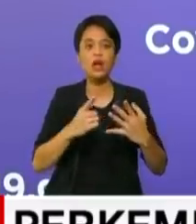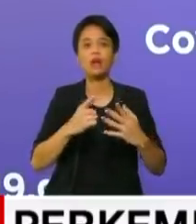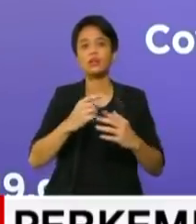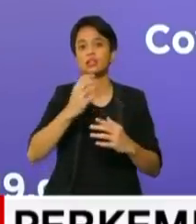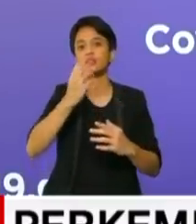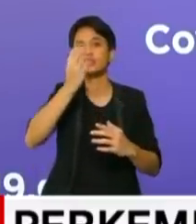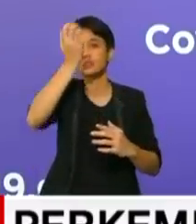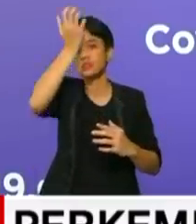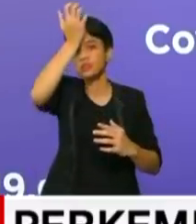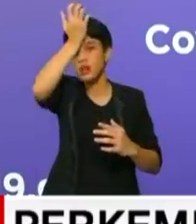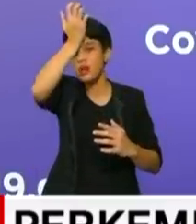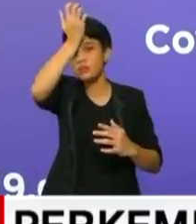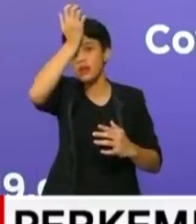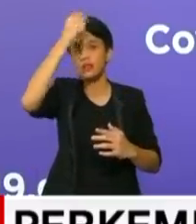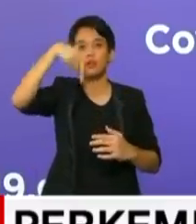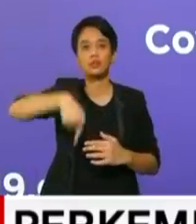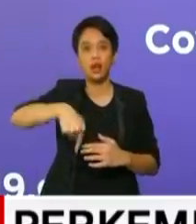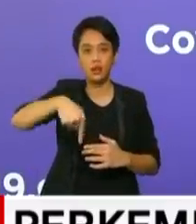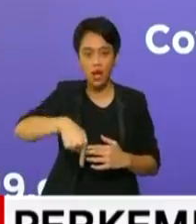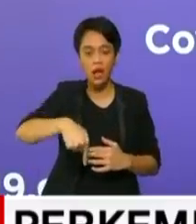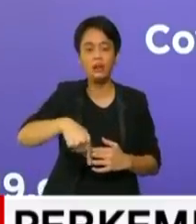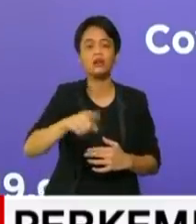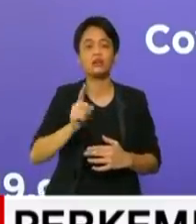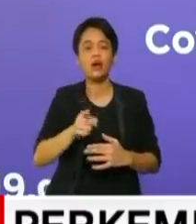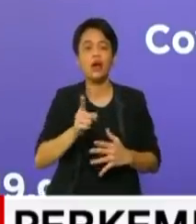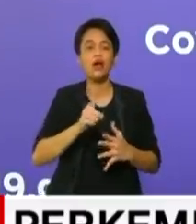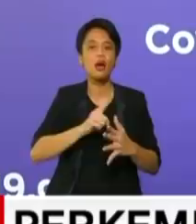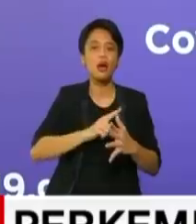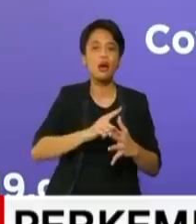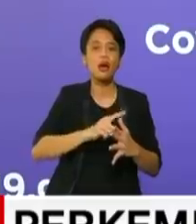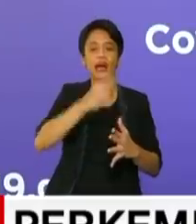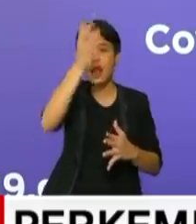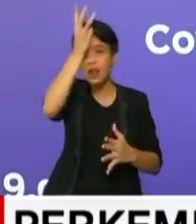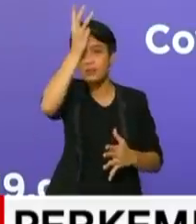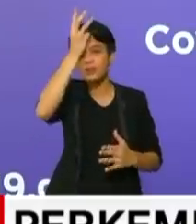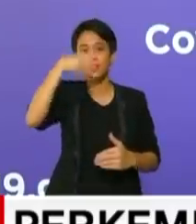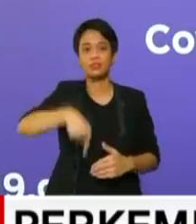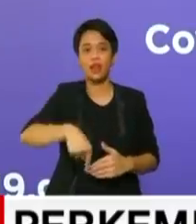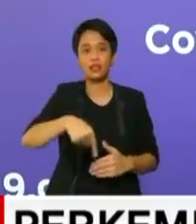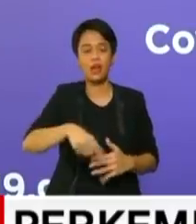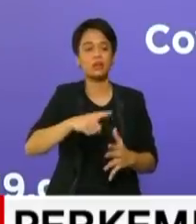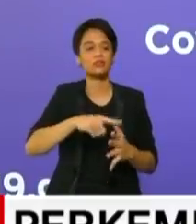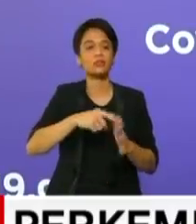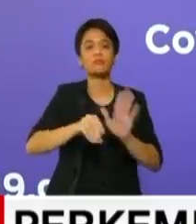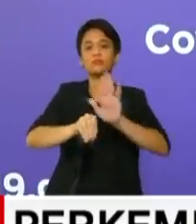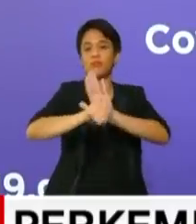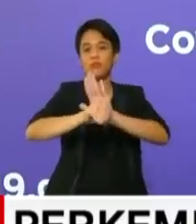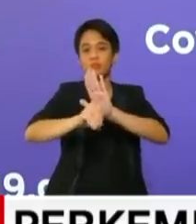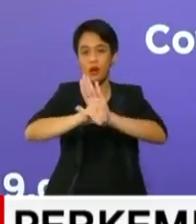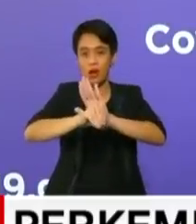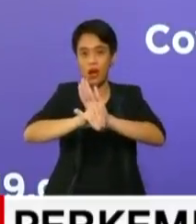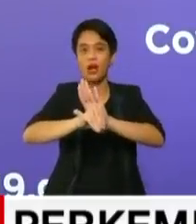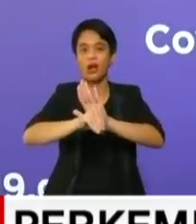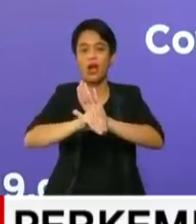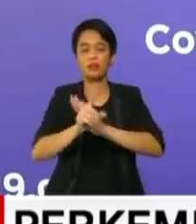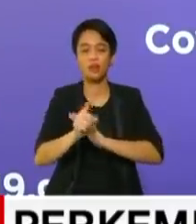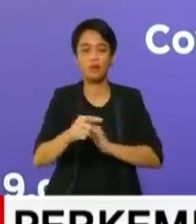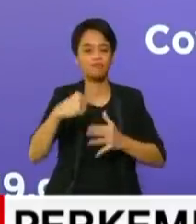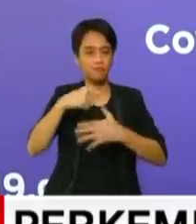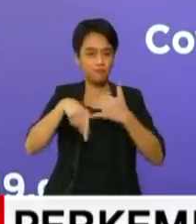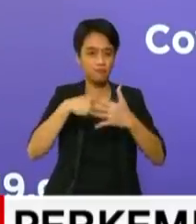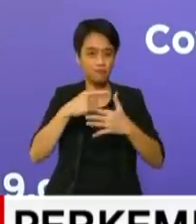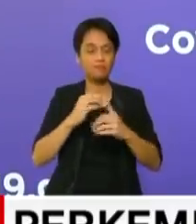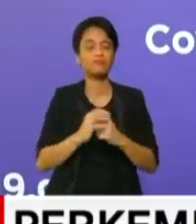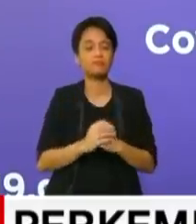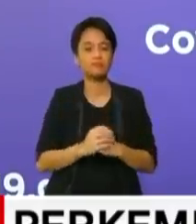Kalimantan Selatan, kemudian juga ada beberapa kasus di Papua. Saudara-saudara, cukup banyak provinsi yang